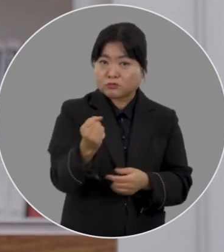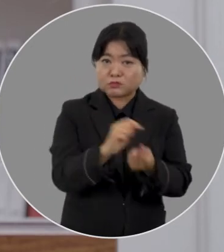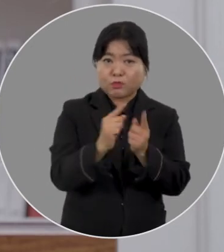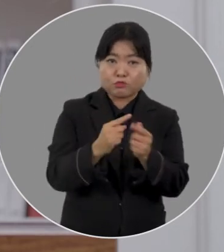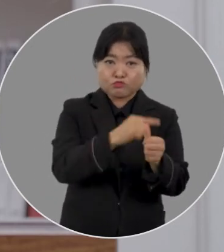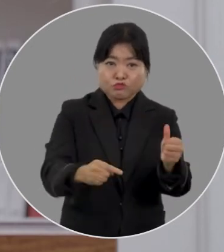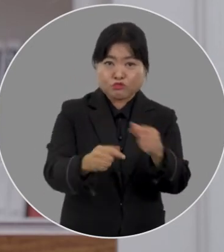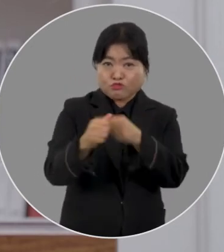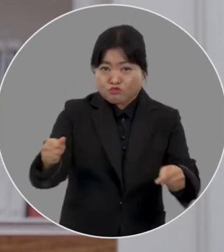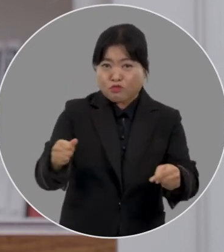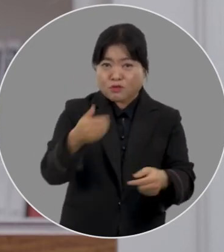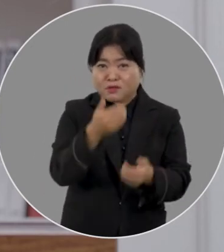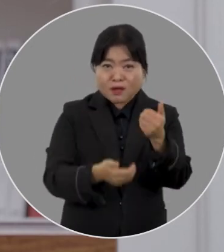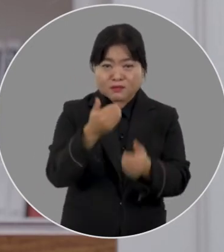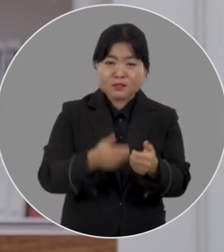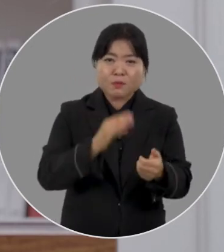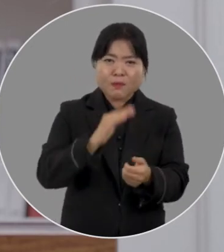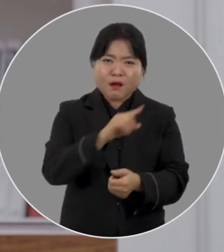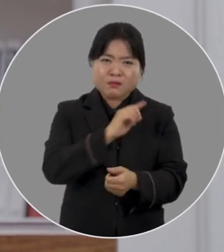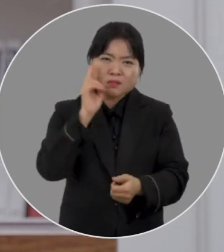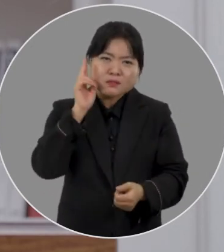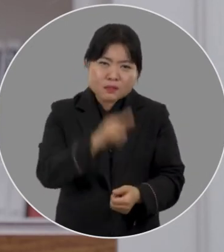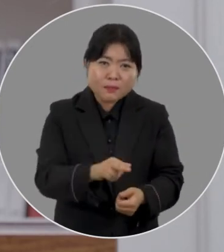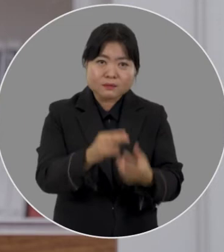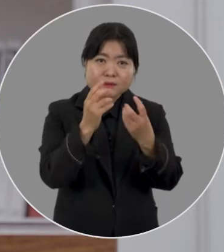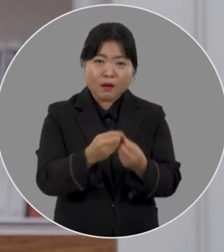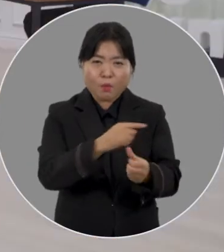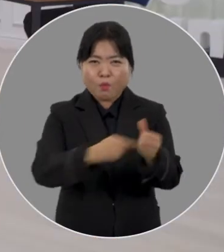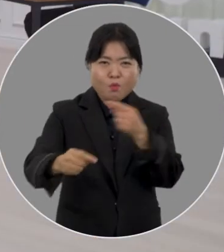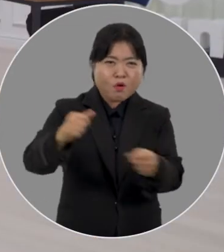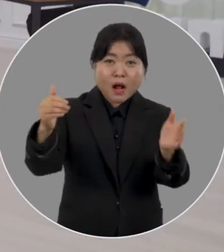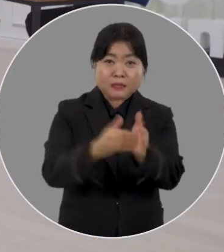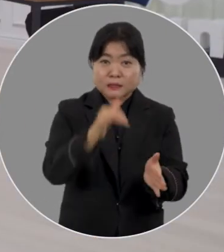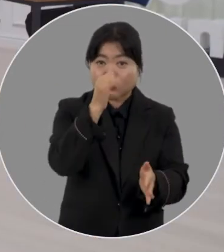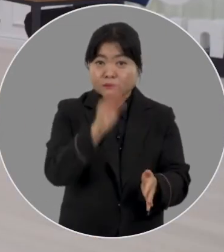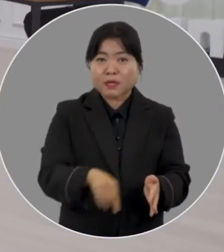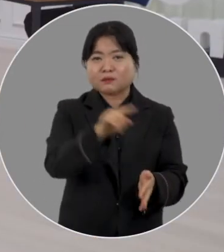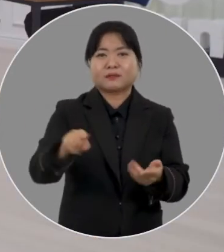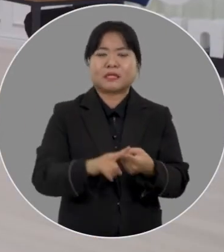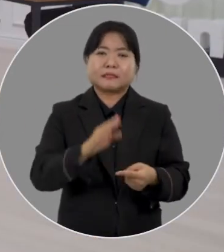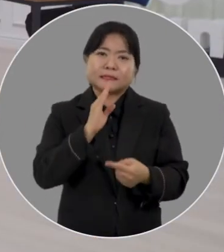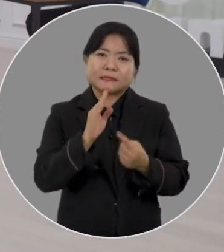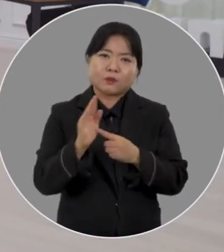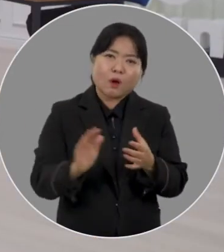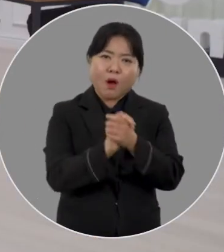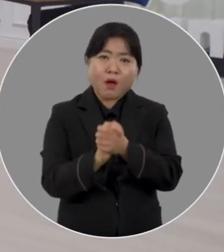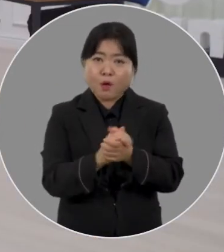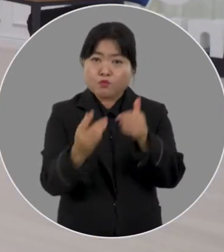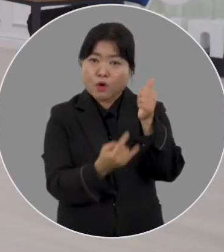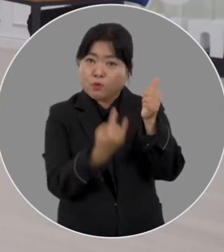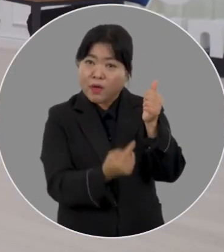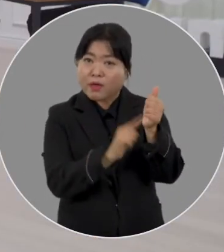서로 죽고 죽이고 그 갈등이 정말 가장 극단적인 사례까지 갔지만 그 진실과 화해위원회에서